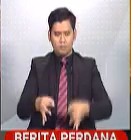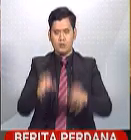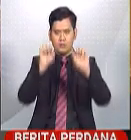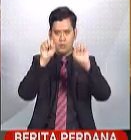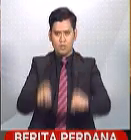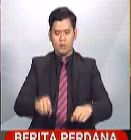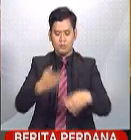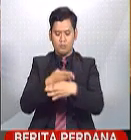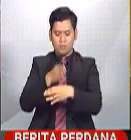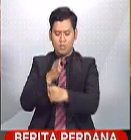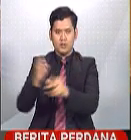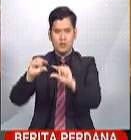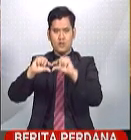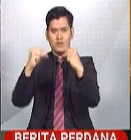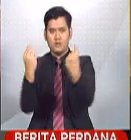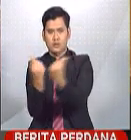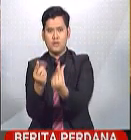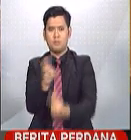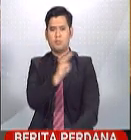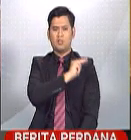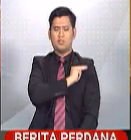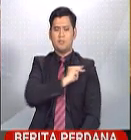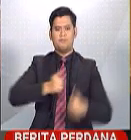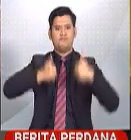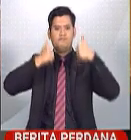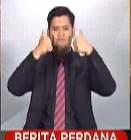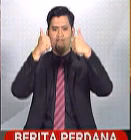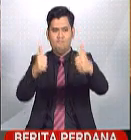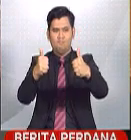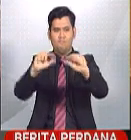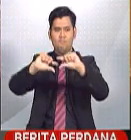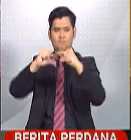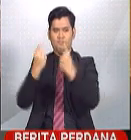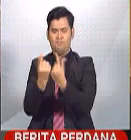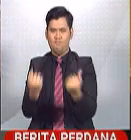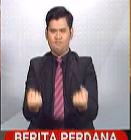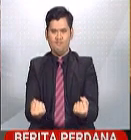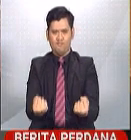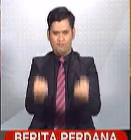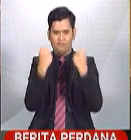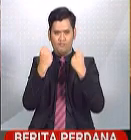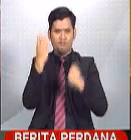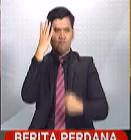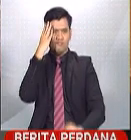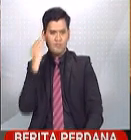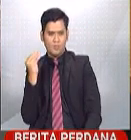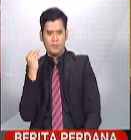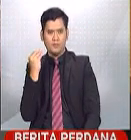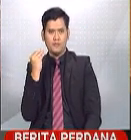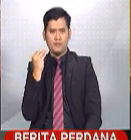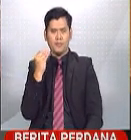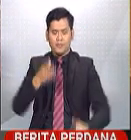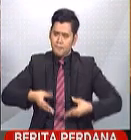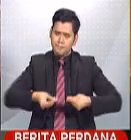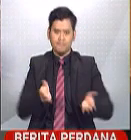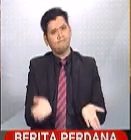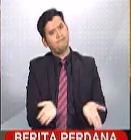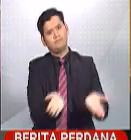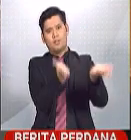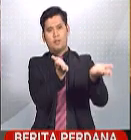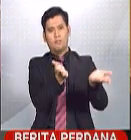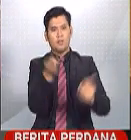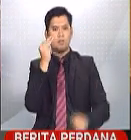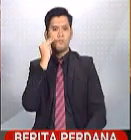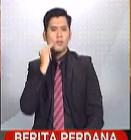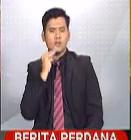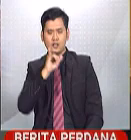we can be rest assured that he will have a very good, very strong, very experienced cabinet. Just bear with him for a